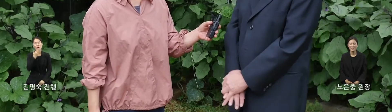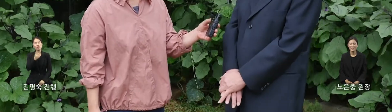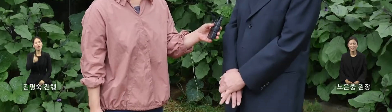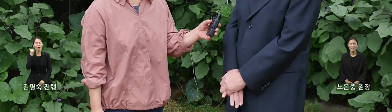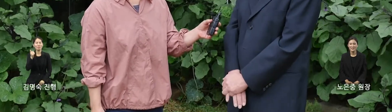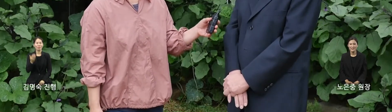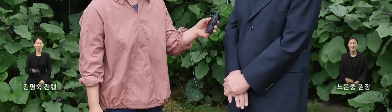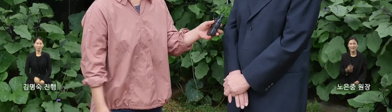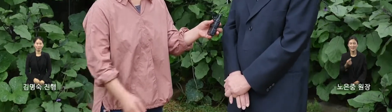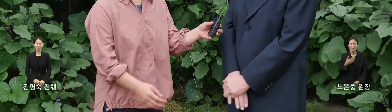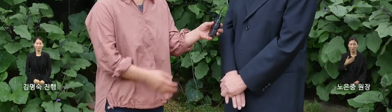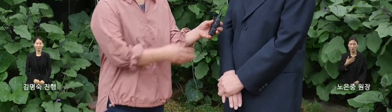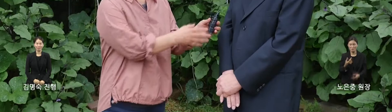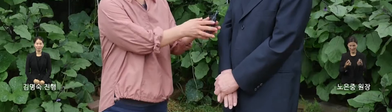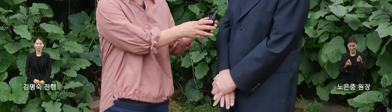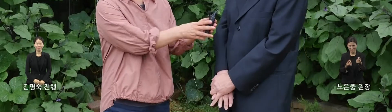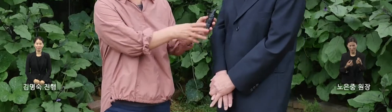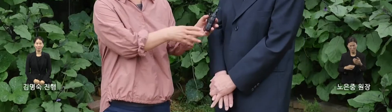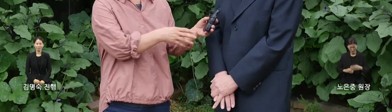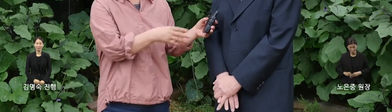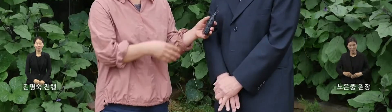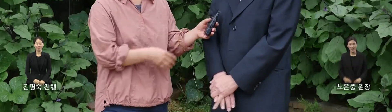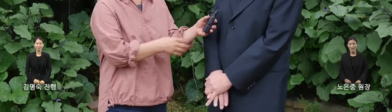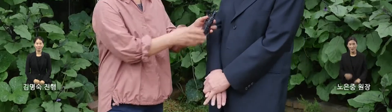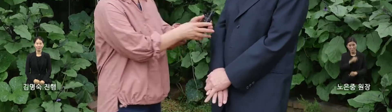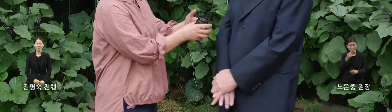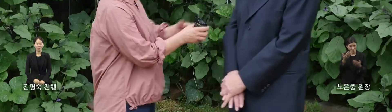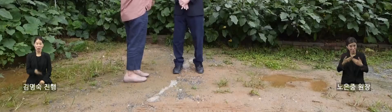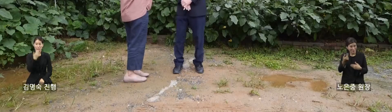같아요. 저도 배가 많이 고프네요. 오늘 맛있는 걸 주실 것 같아가지고.